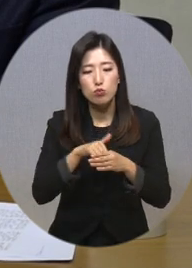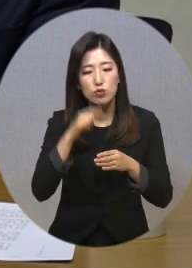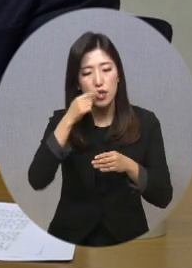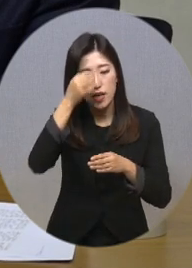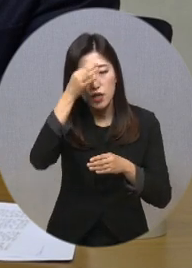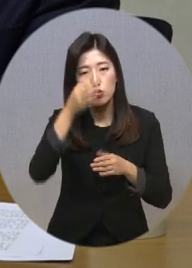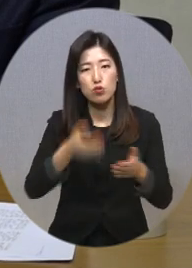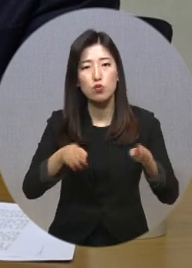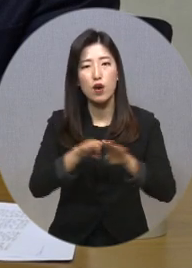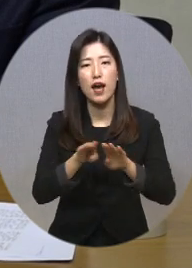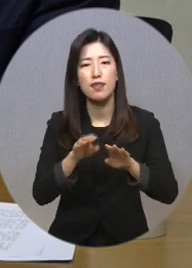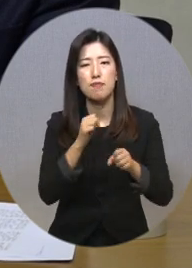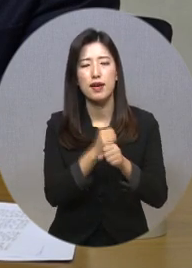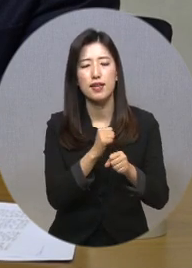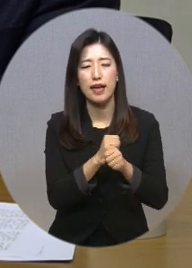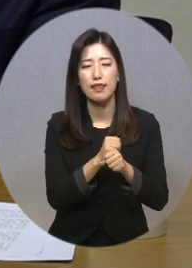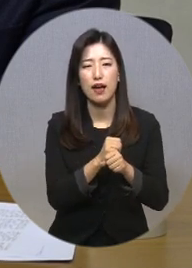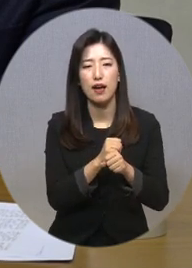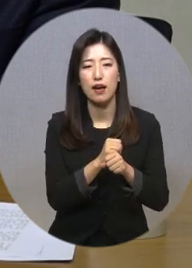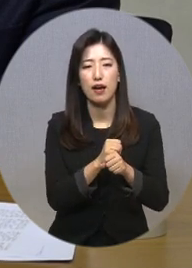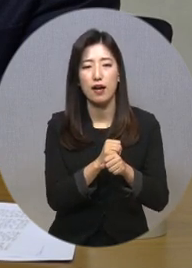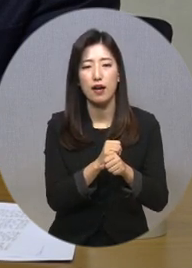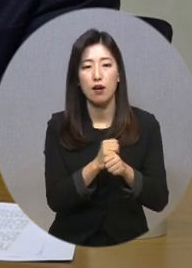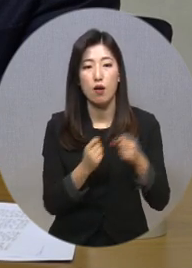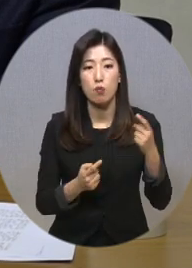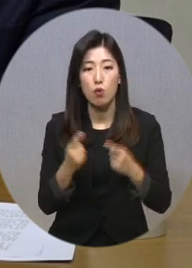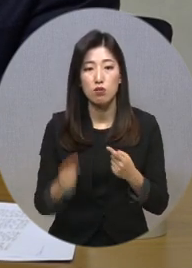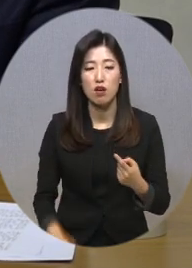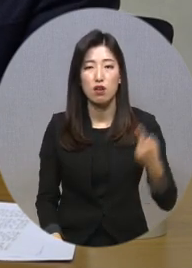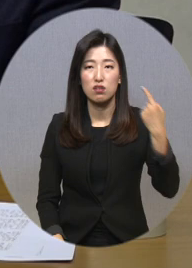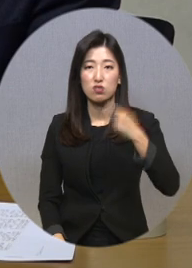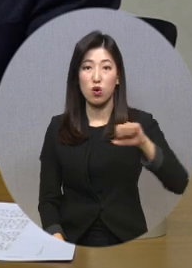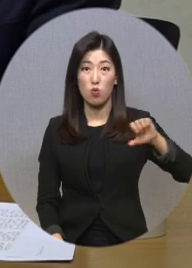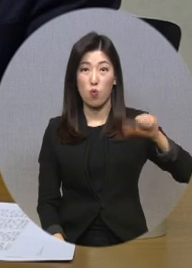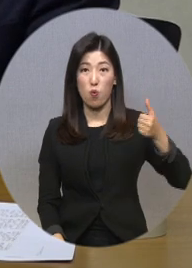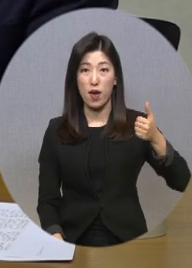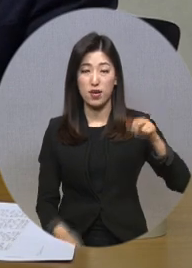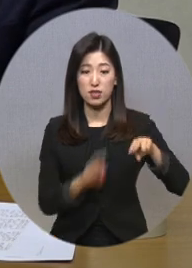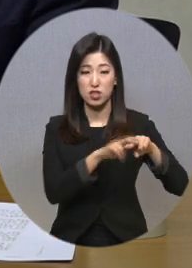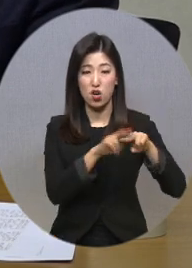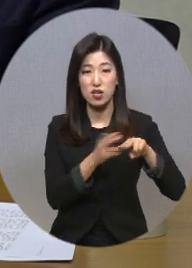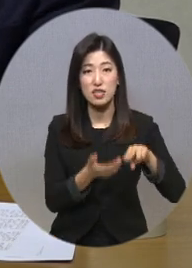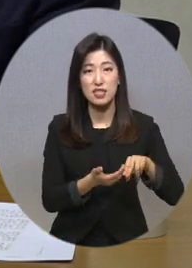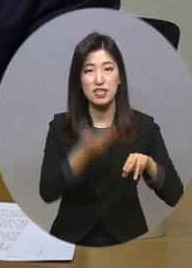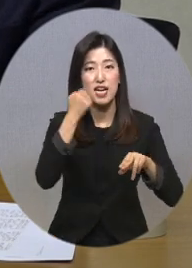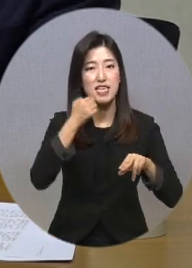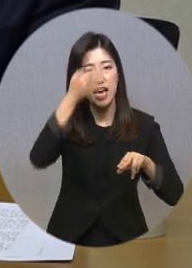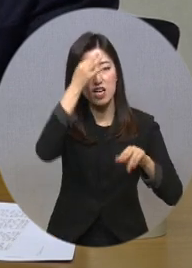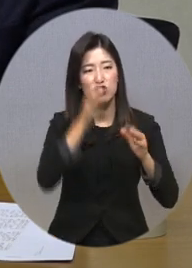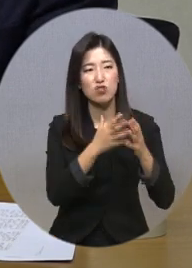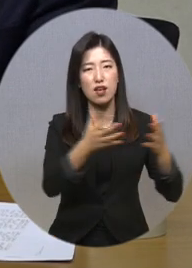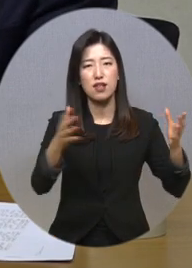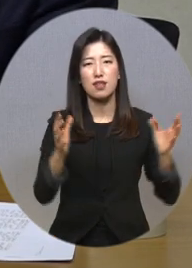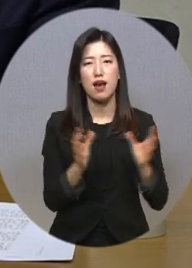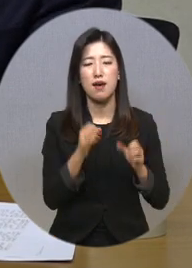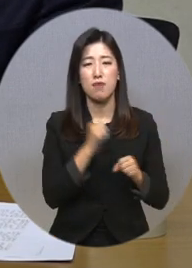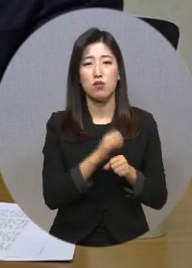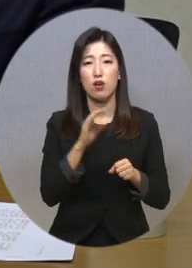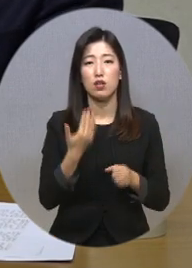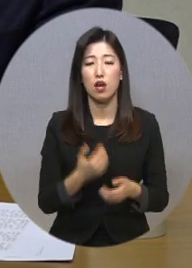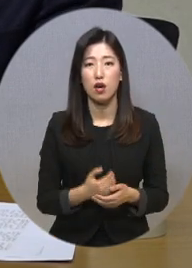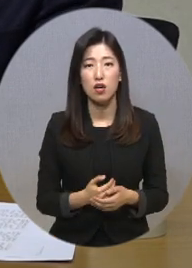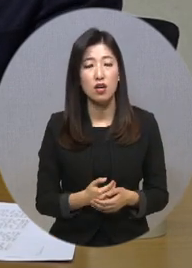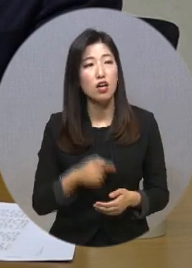문예회관보다는 1500석 이상의 예술의 전당이 필요하다고 했더니 그 큰 걸 누가